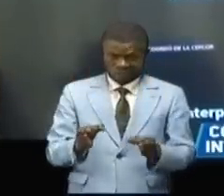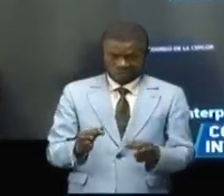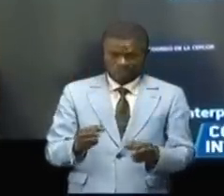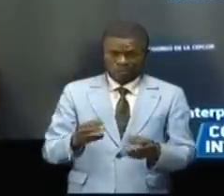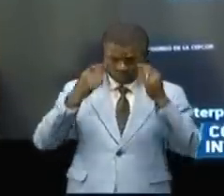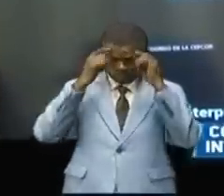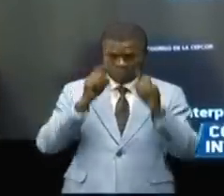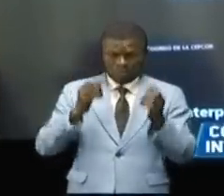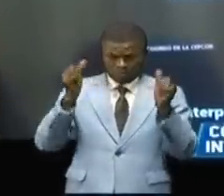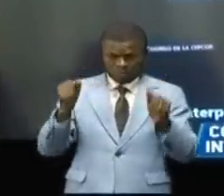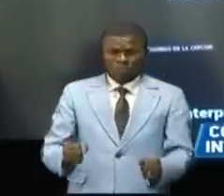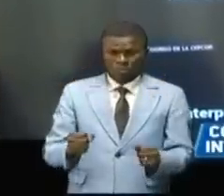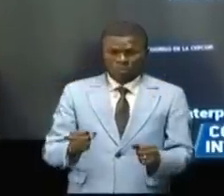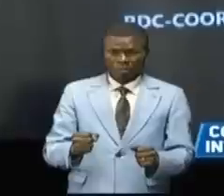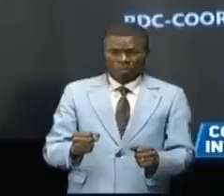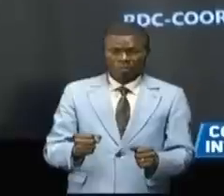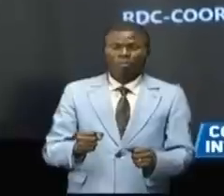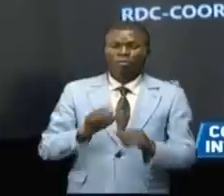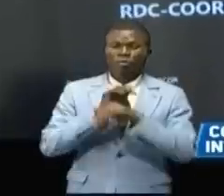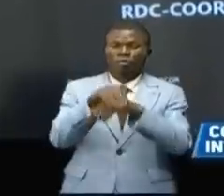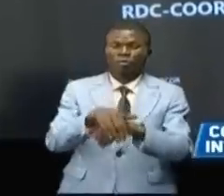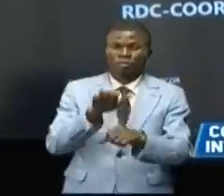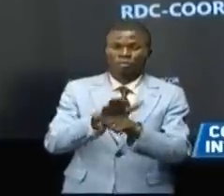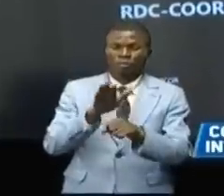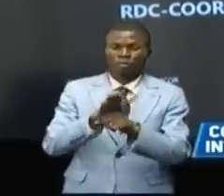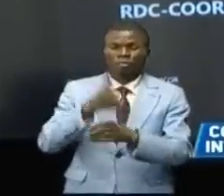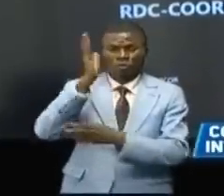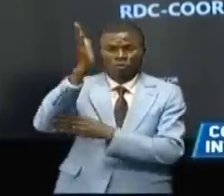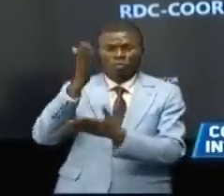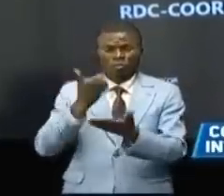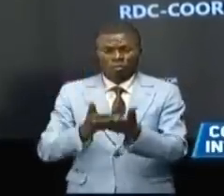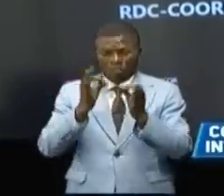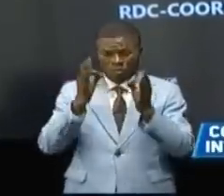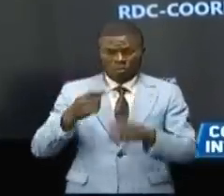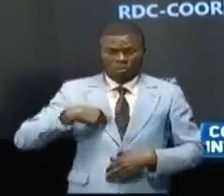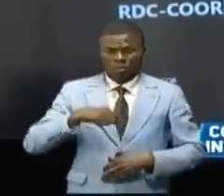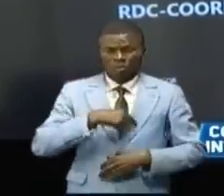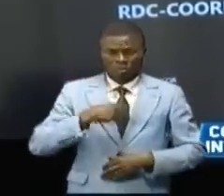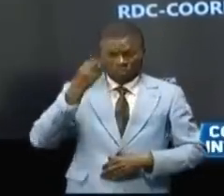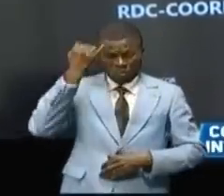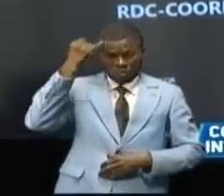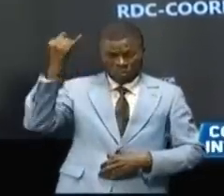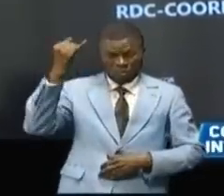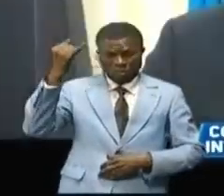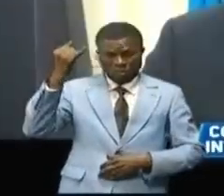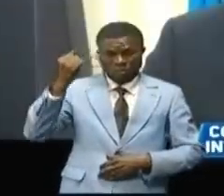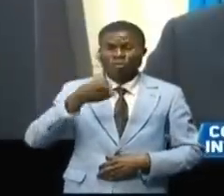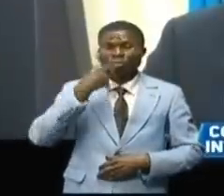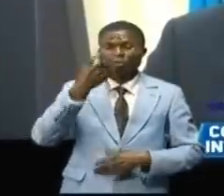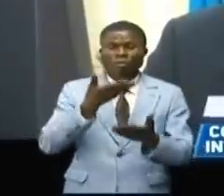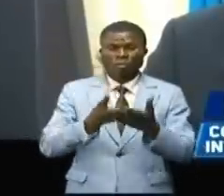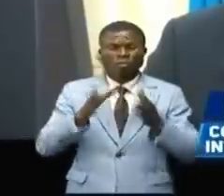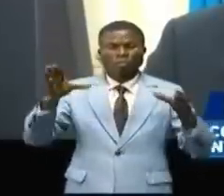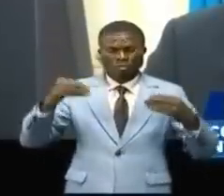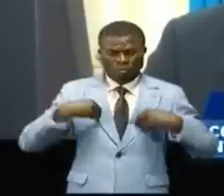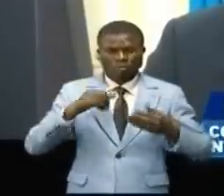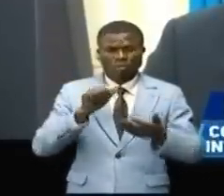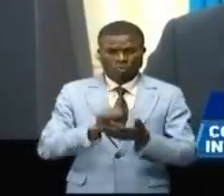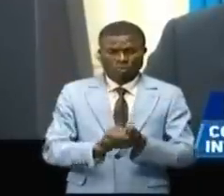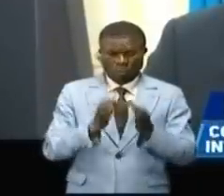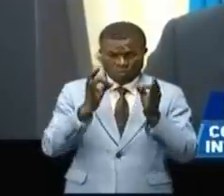sa position de participer activement au sein du corridor nord. Et donc nous tenons à ce que le corridor puisse fonctionner